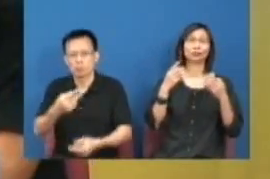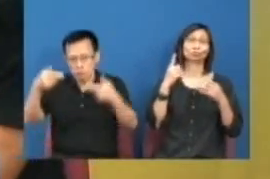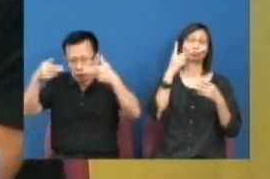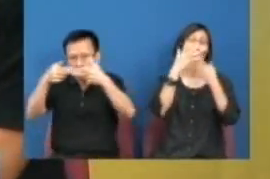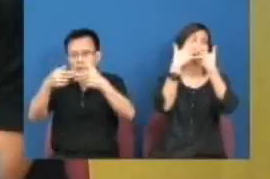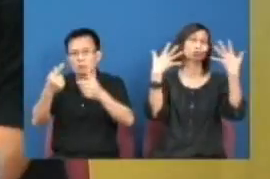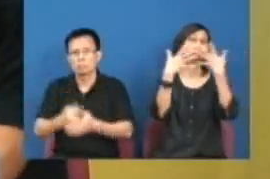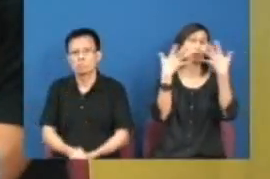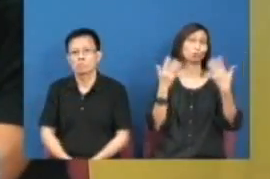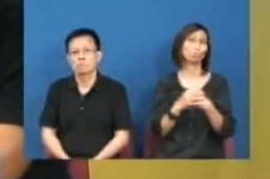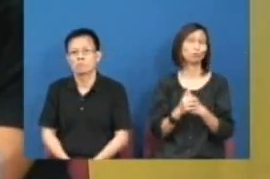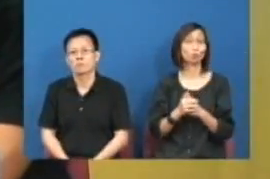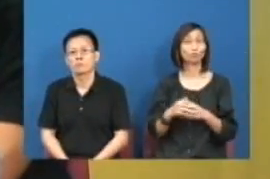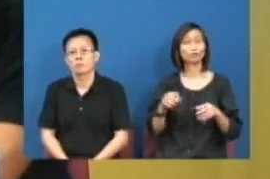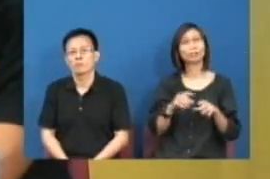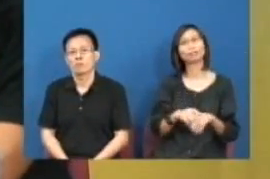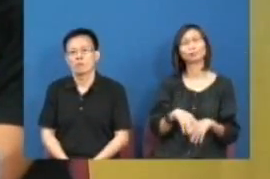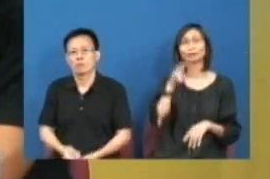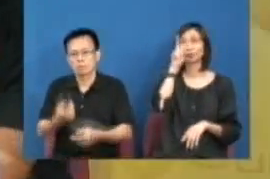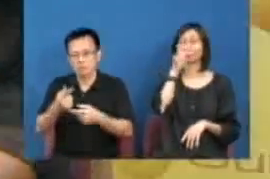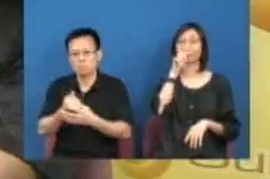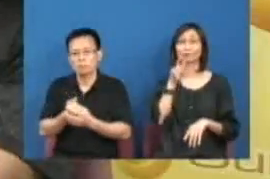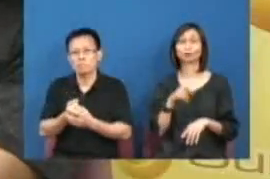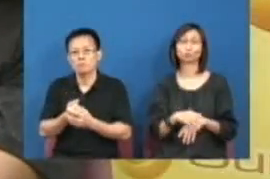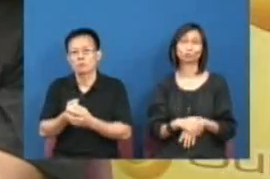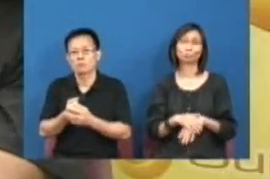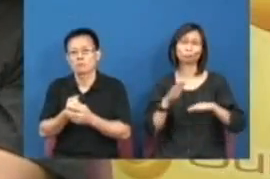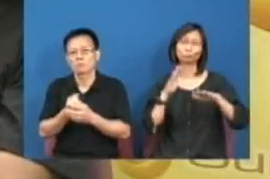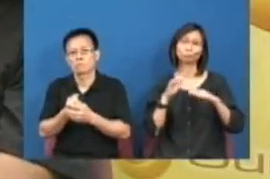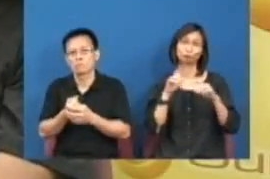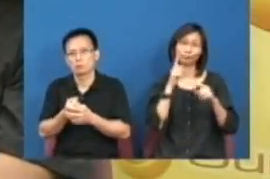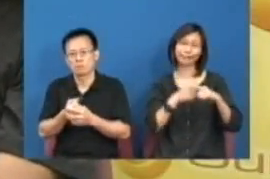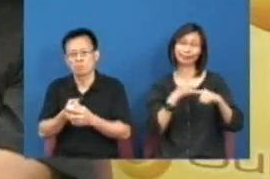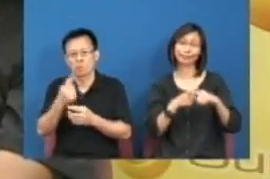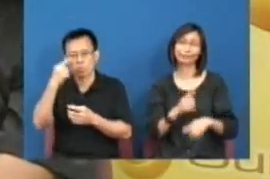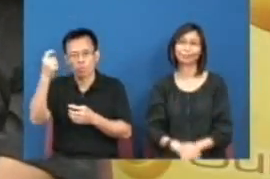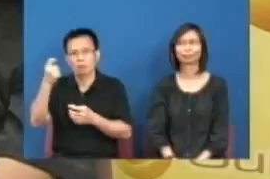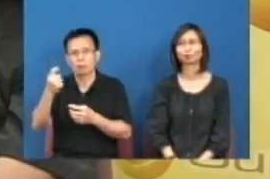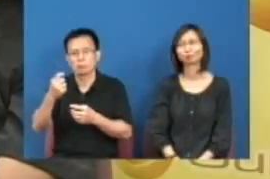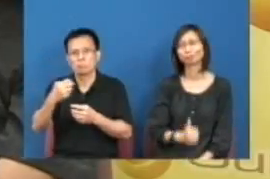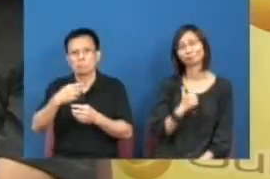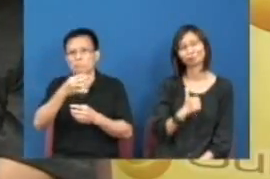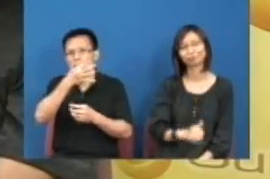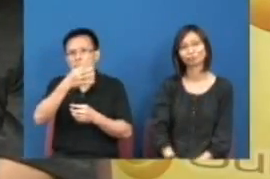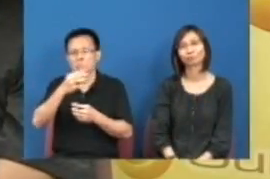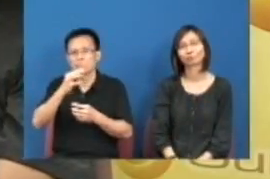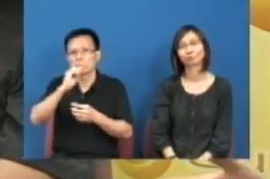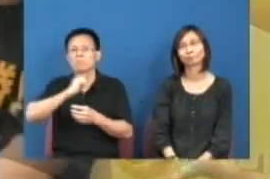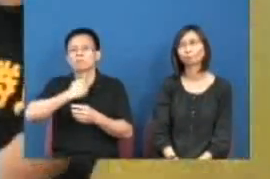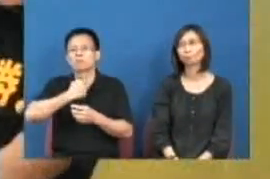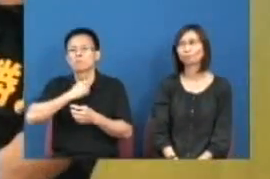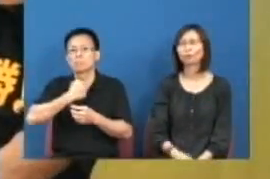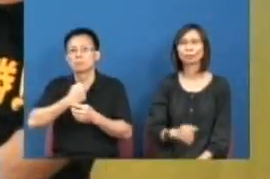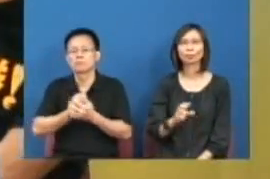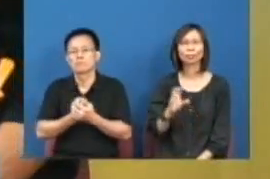以將個原片回復真貌啦咁樣。 咁佢就係好奇怪咧，就係冇聲嘅就咁、 是、啦。跟住話，依個係